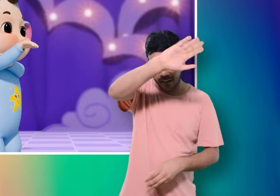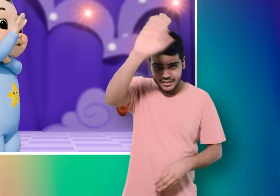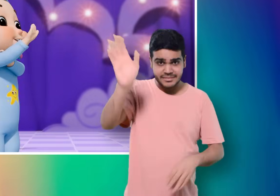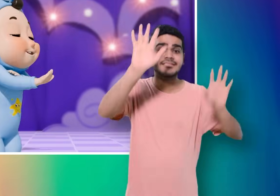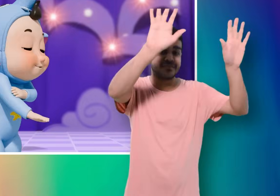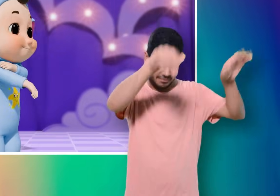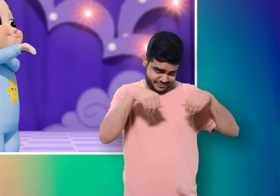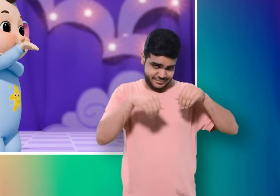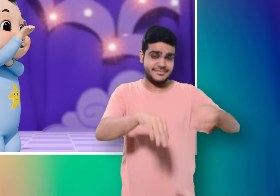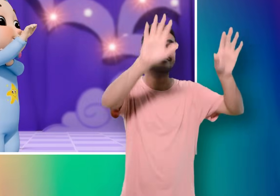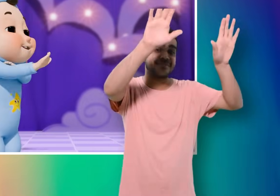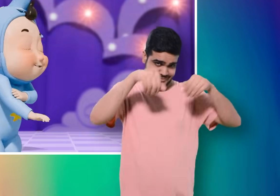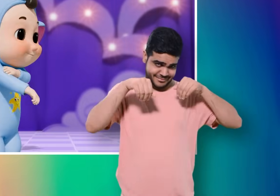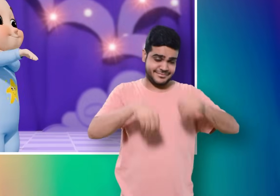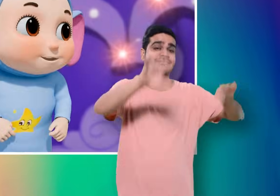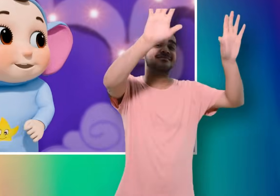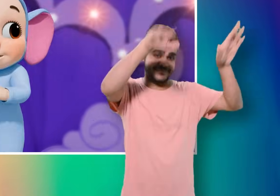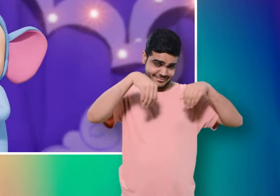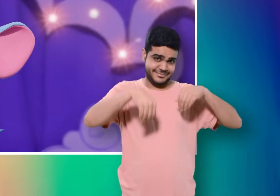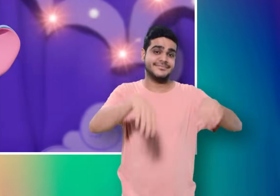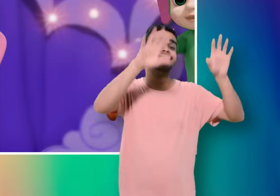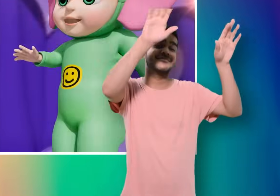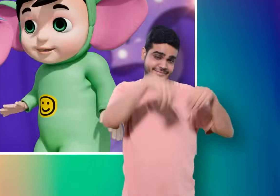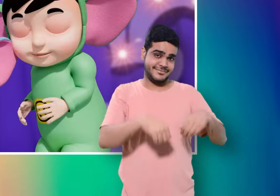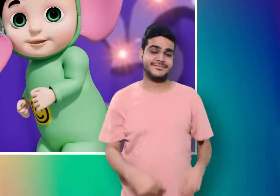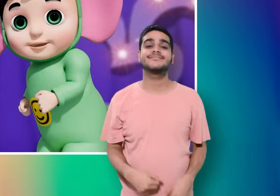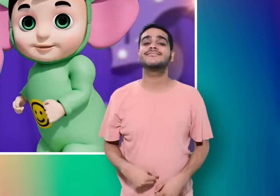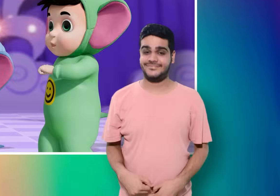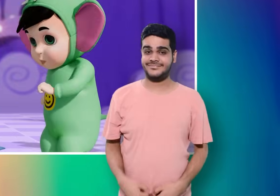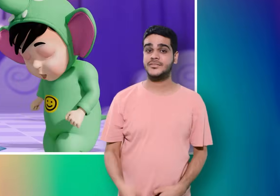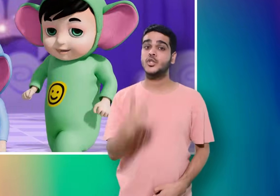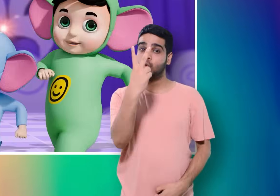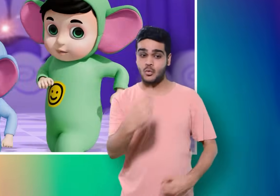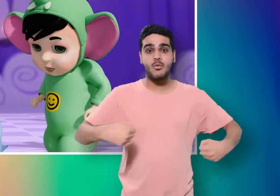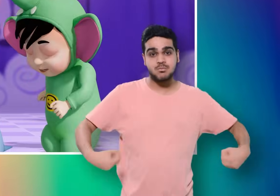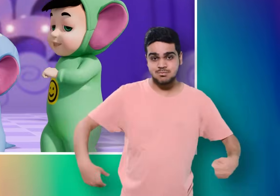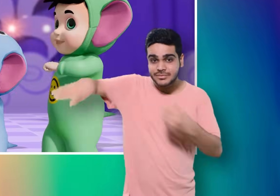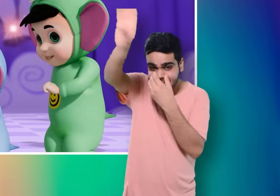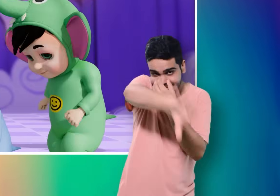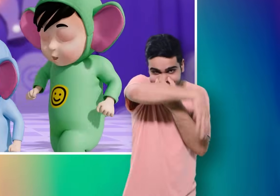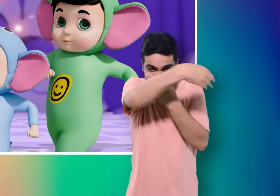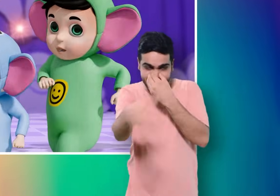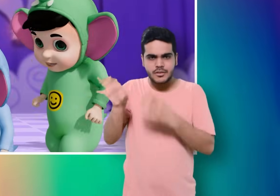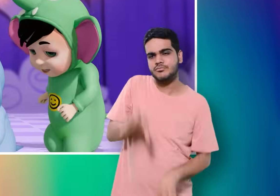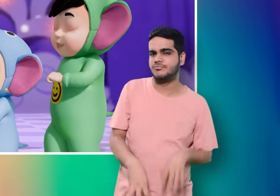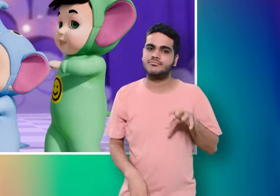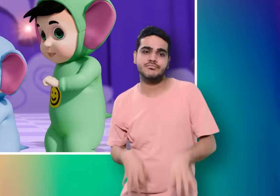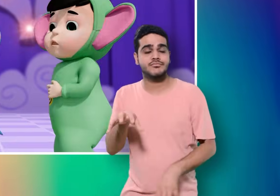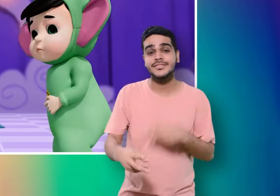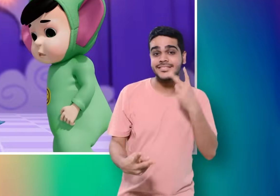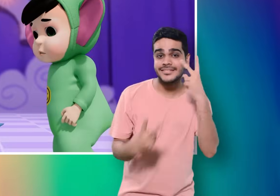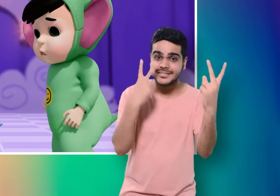इशारे से बुलाया, इधर आ, इधर आ, इधर आ। हाँ। दो मोटे हाथी घूमने